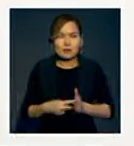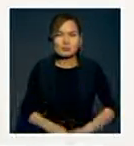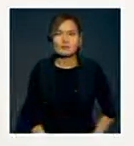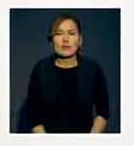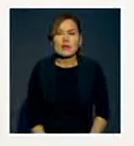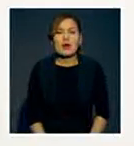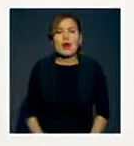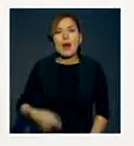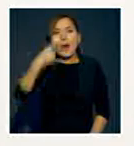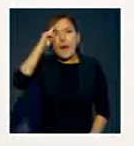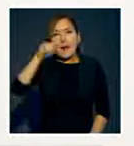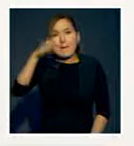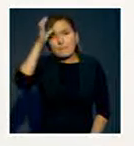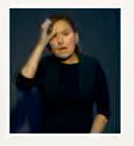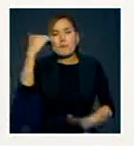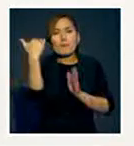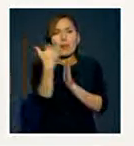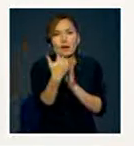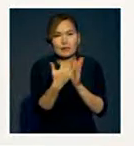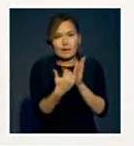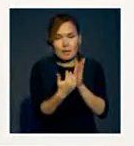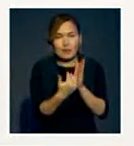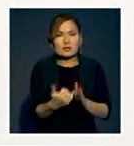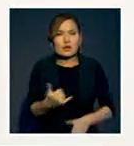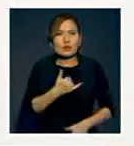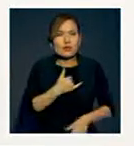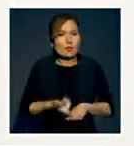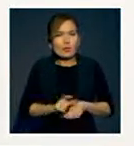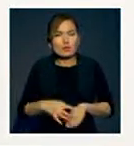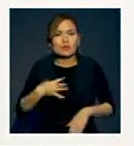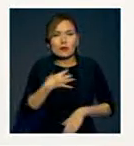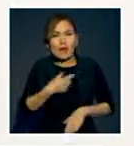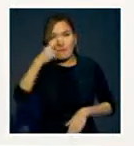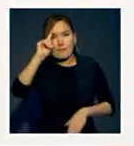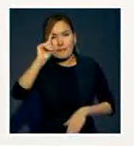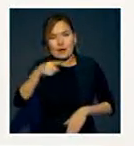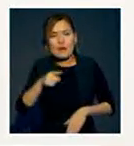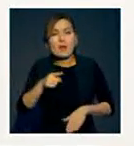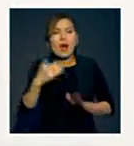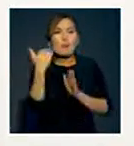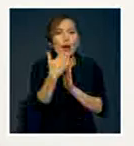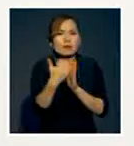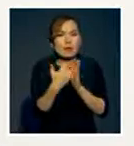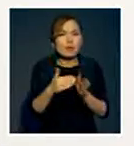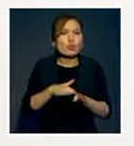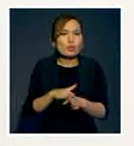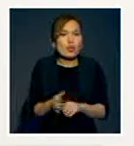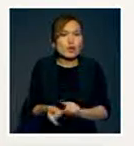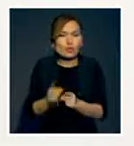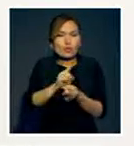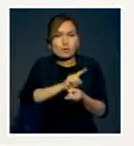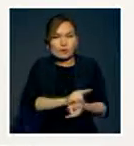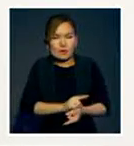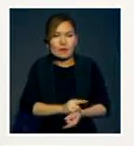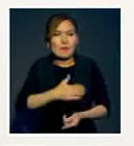білім бағдарламасы деп біз неге айтамыз? Себебі білімнің бағдарламасы ол түбегейлі толыққанды өзгерген жоқ. Мына мектеп осы уақытқа дейін